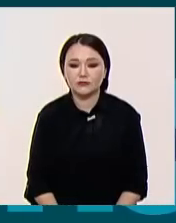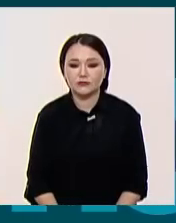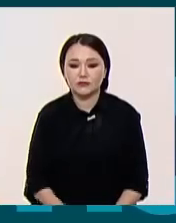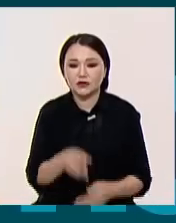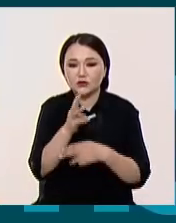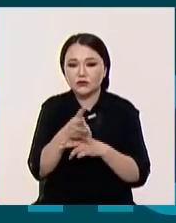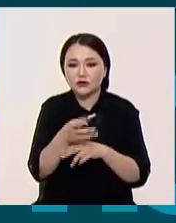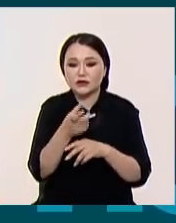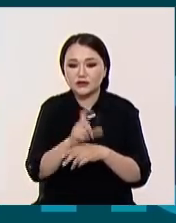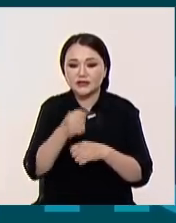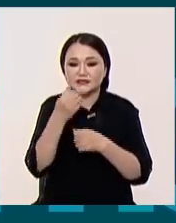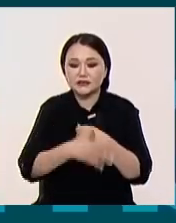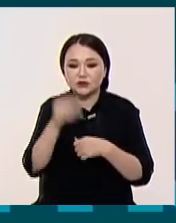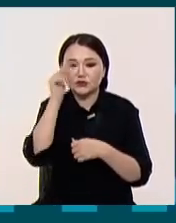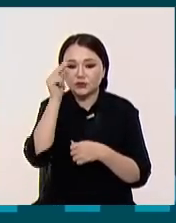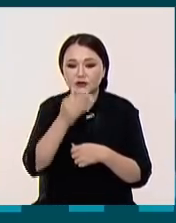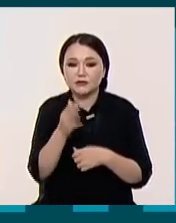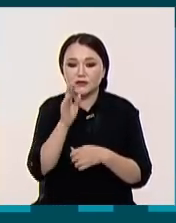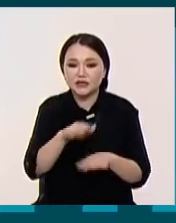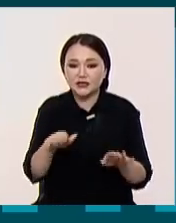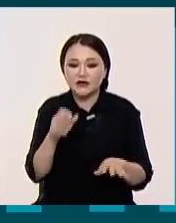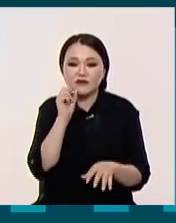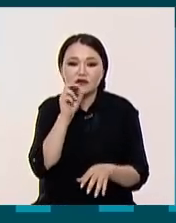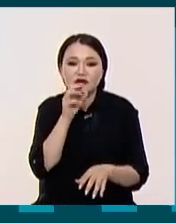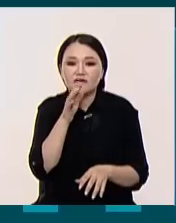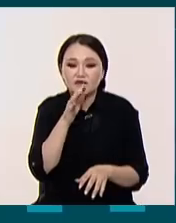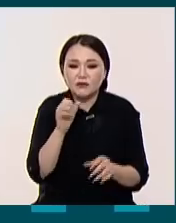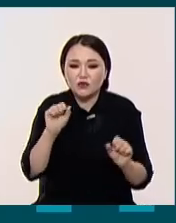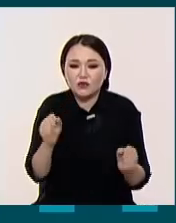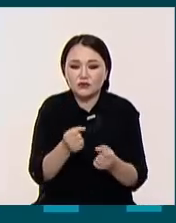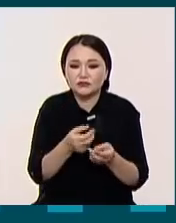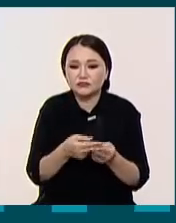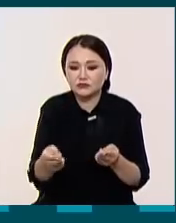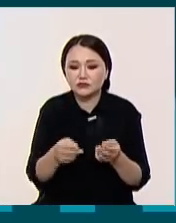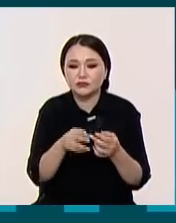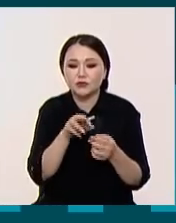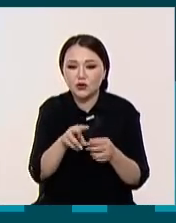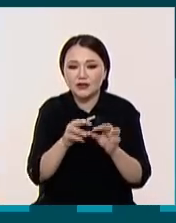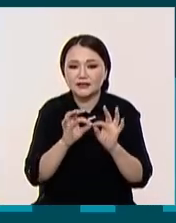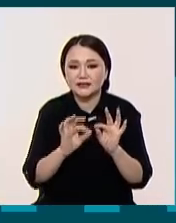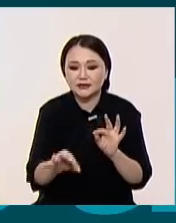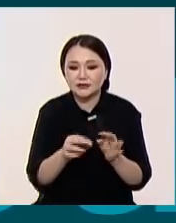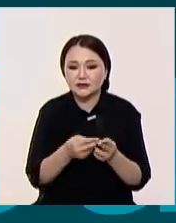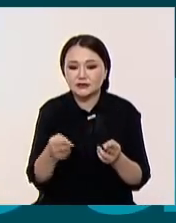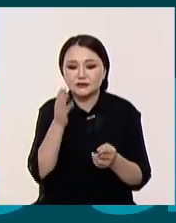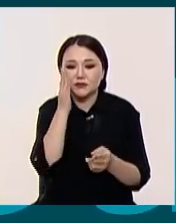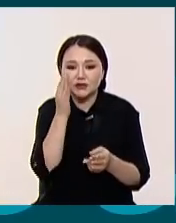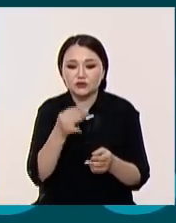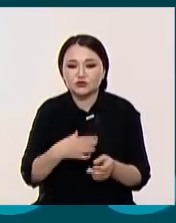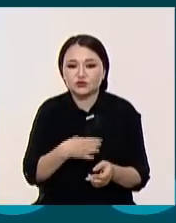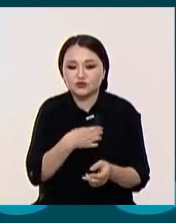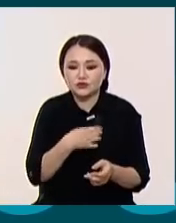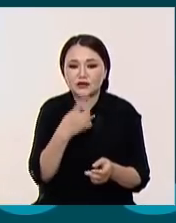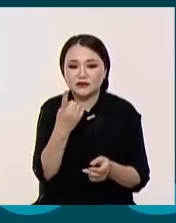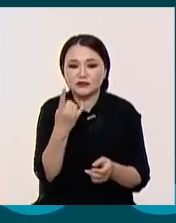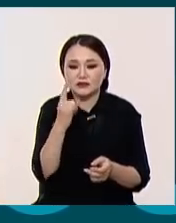Бейне жазбада орталықта білім алып жүрген балалардың түскі уақытта салқын еденде бір ғана төсеніш үстінде жатқаны көрінеді. Ең сорақысы бір